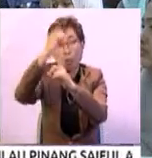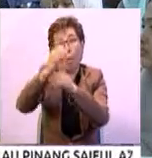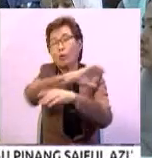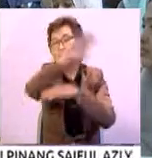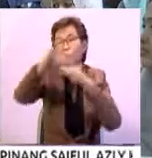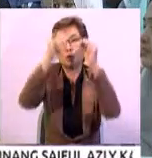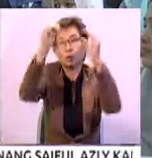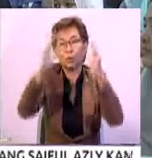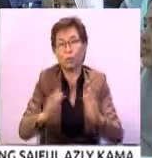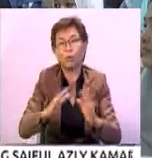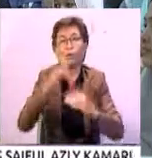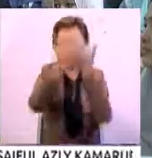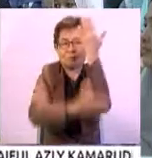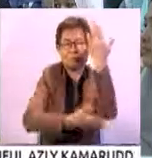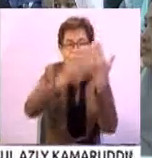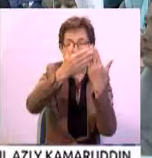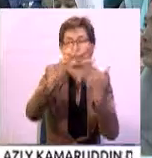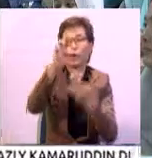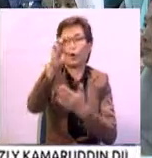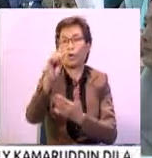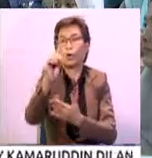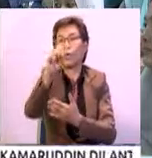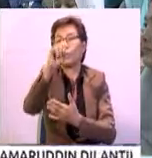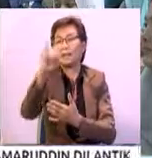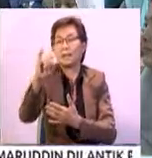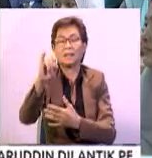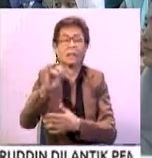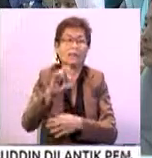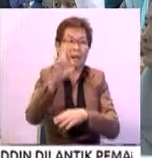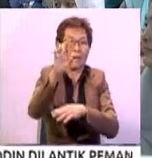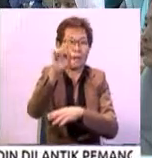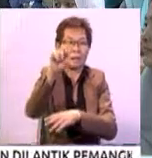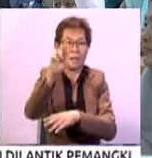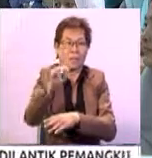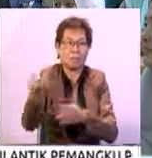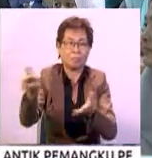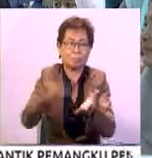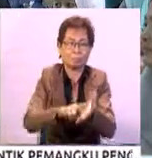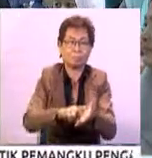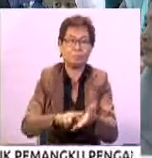di seluruh negara. Rosie Hanis Abdul Rahman, RTM.